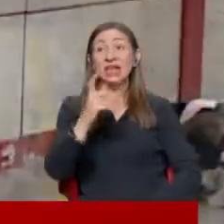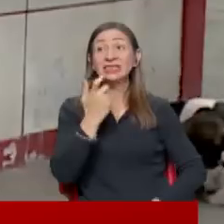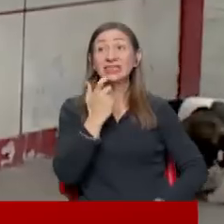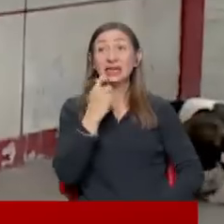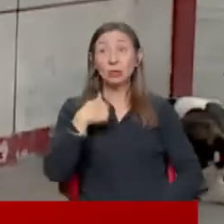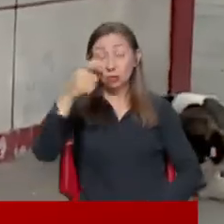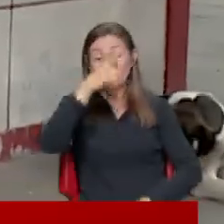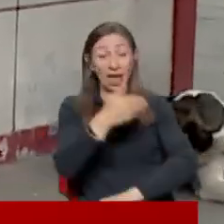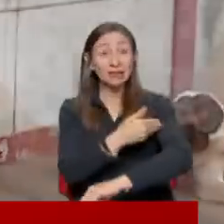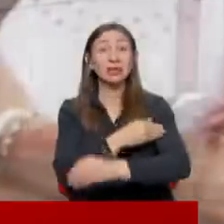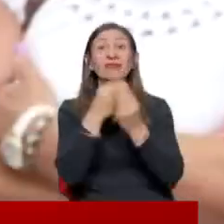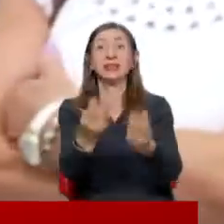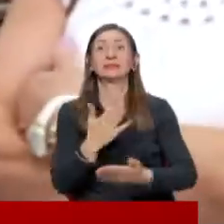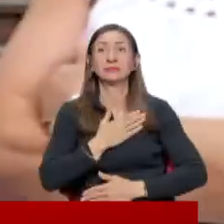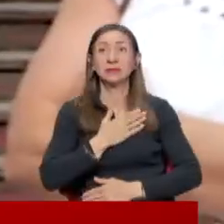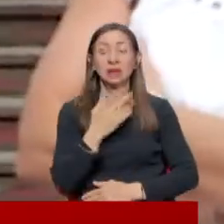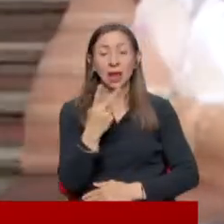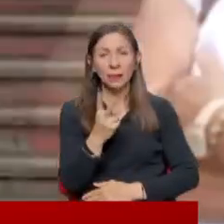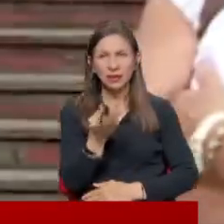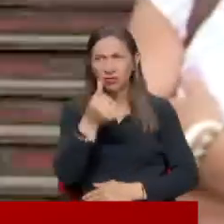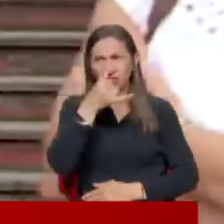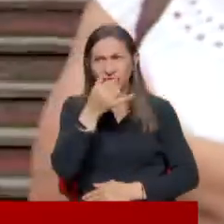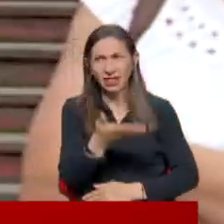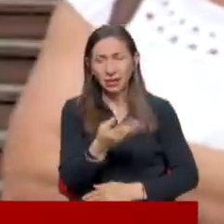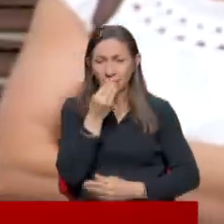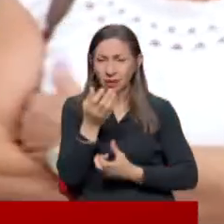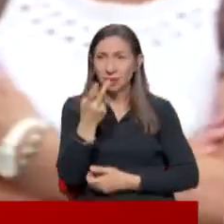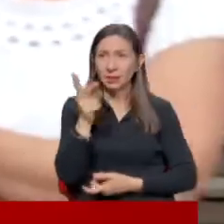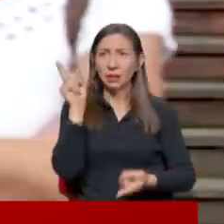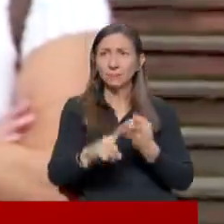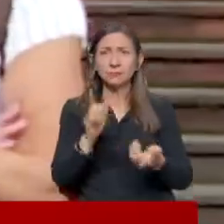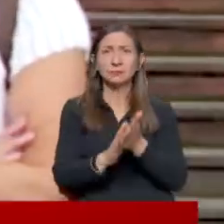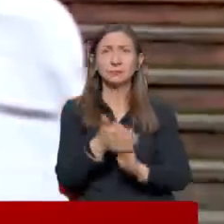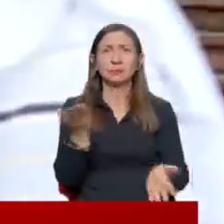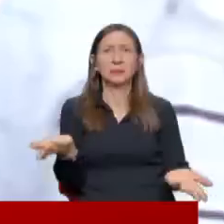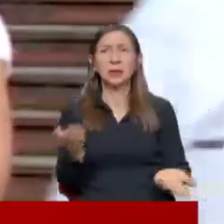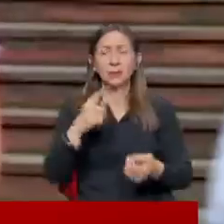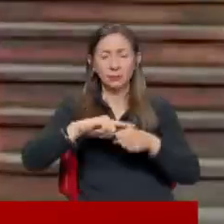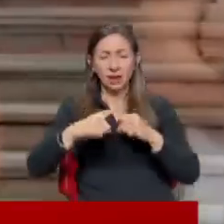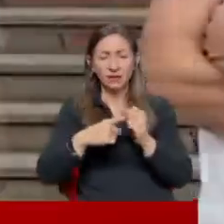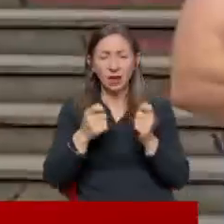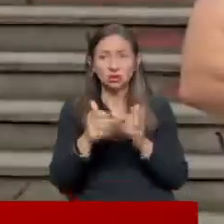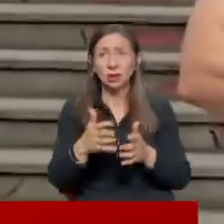sene bu ülkeye hizmet ettik. 2000 lira neye yeter? Markete git, 2000 lirayı bitir gel. Bir